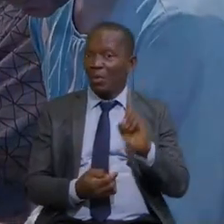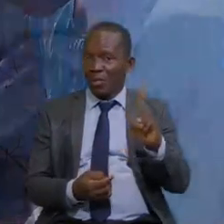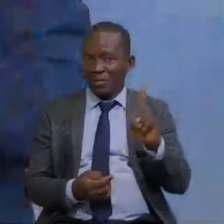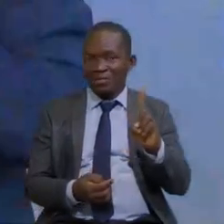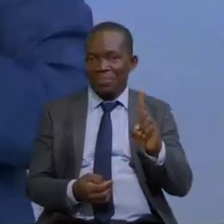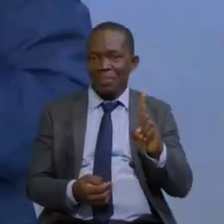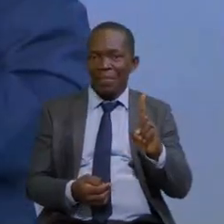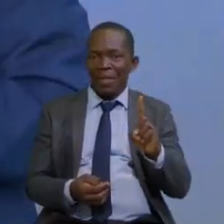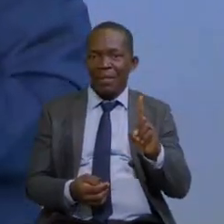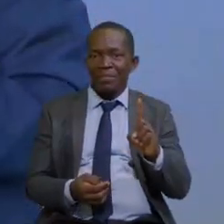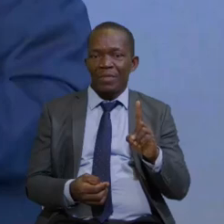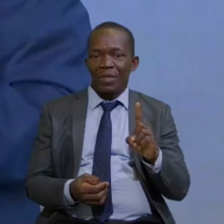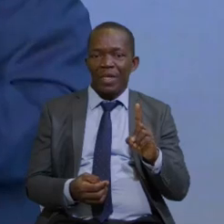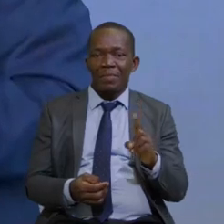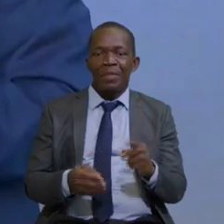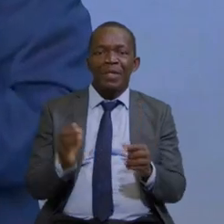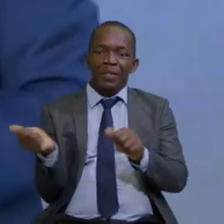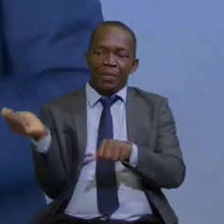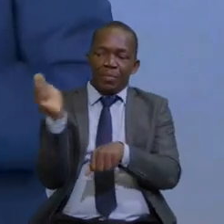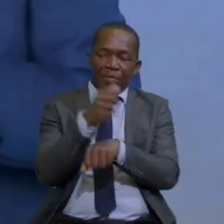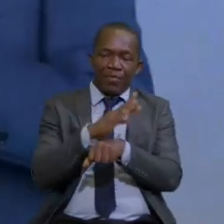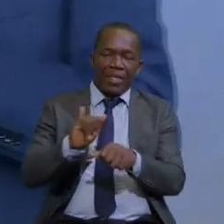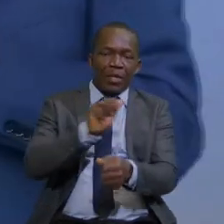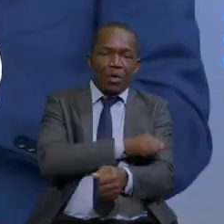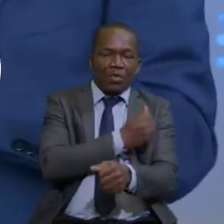l'autorité dominante du souverain tout-puissant.